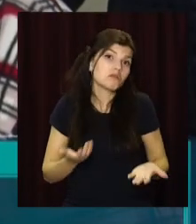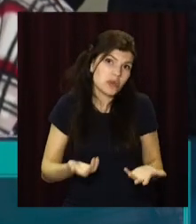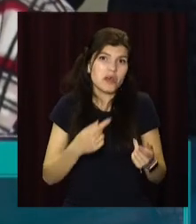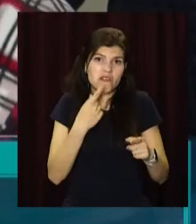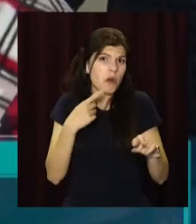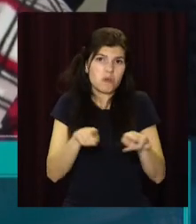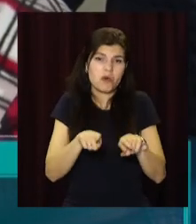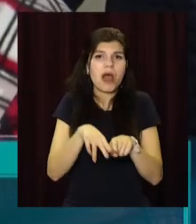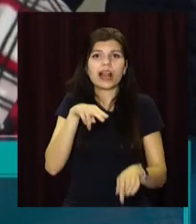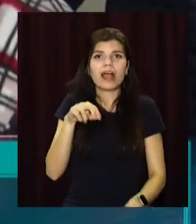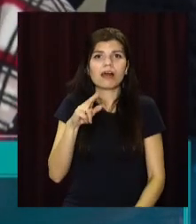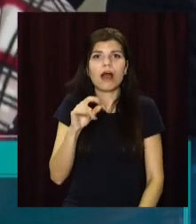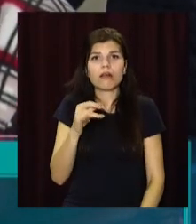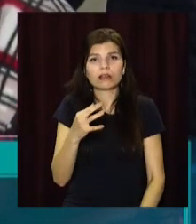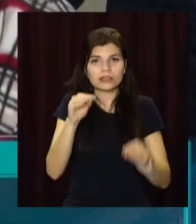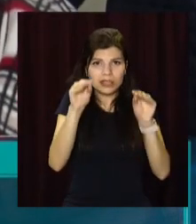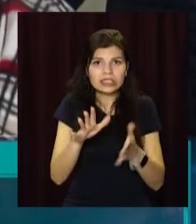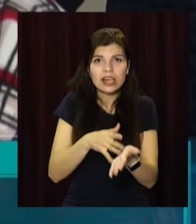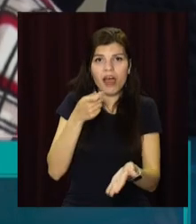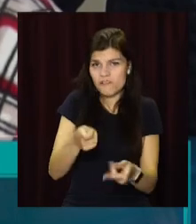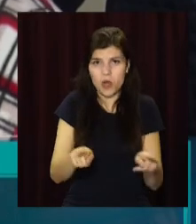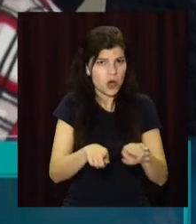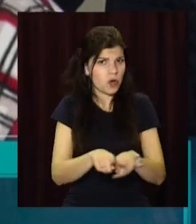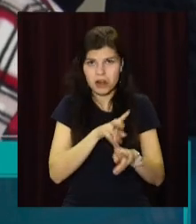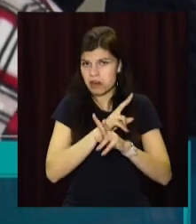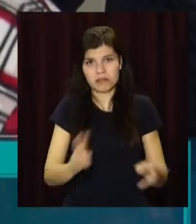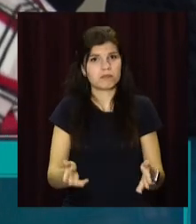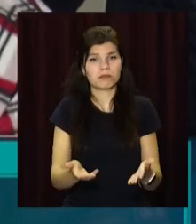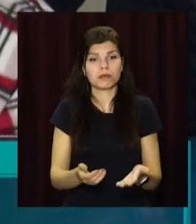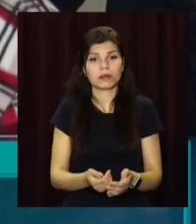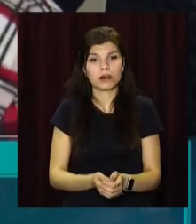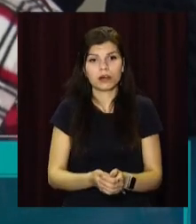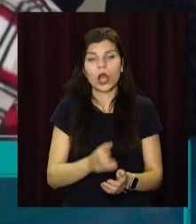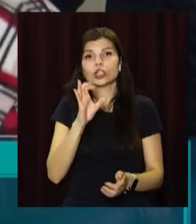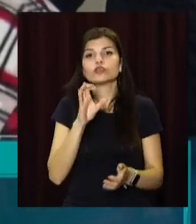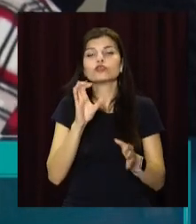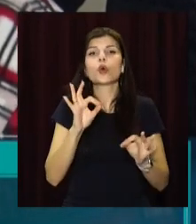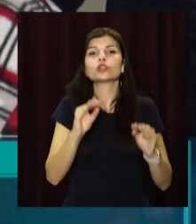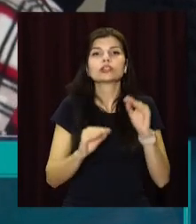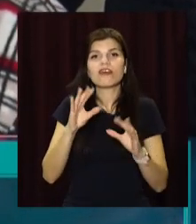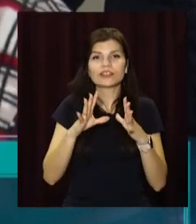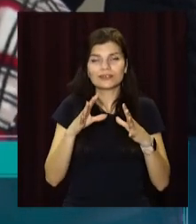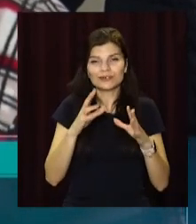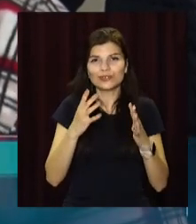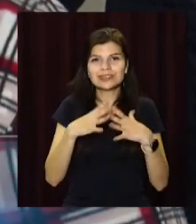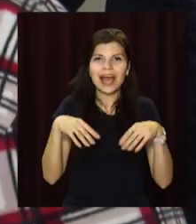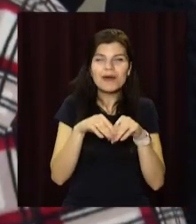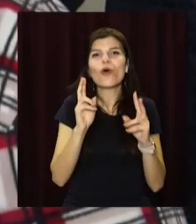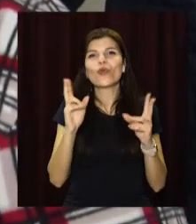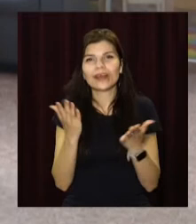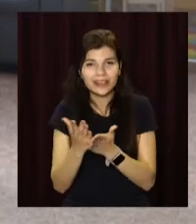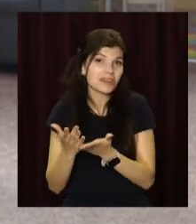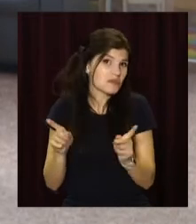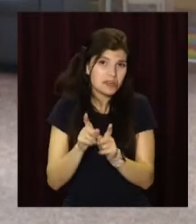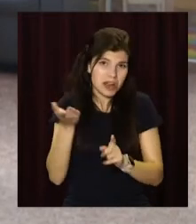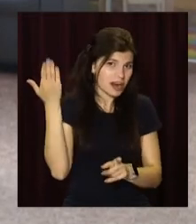так декларації заповняли, заявлення. І зараз так само. У составі сім'ї. Все так, як і раніше було.